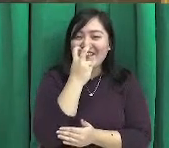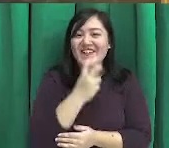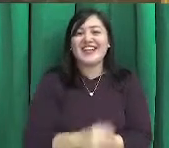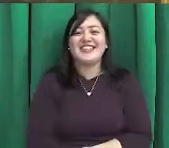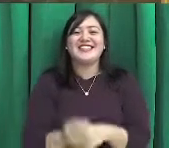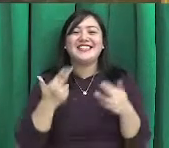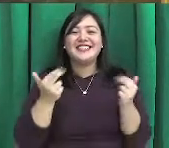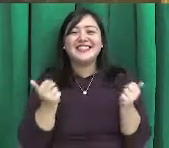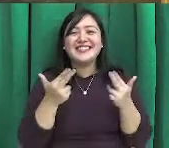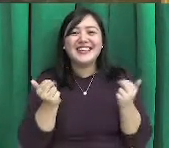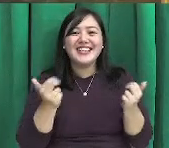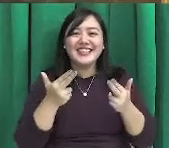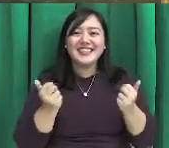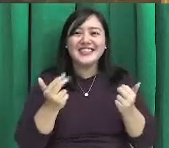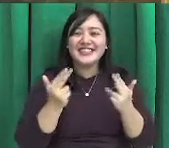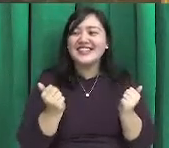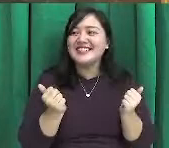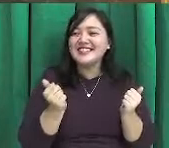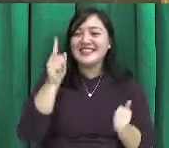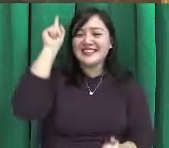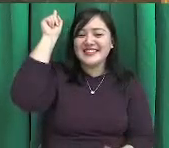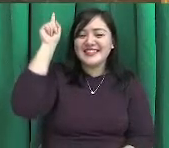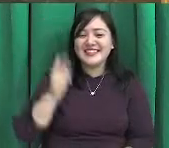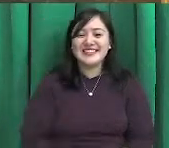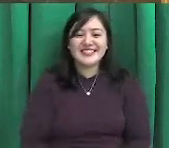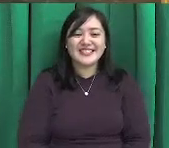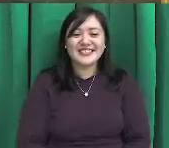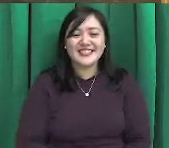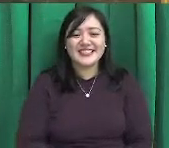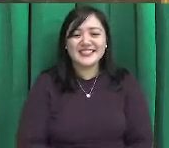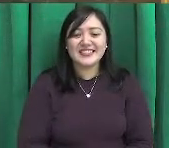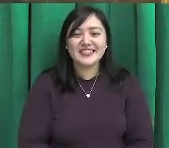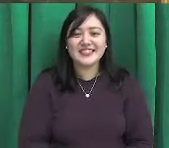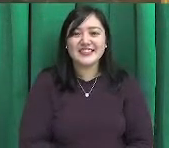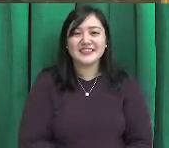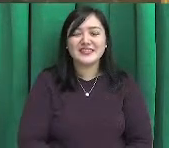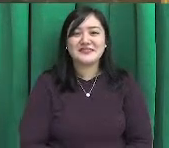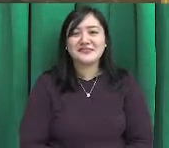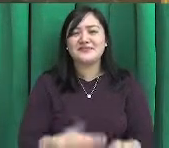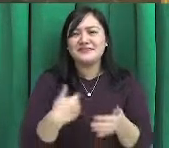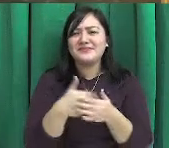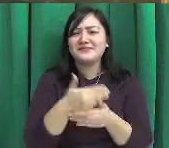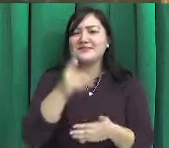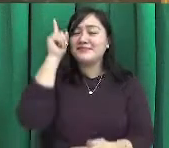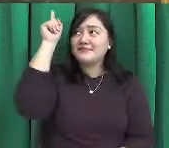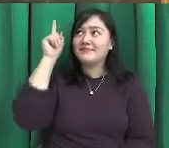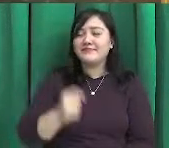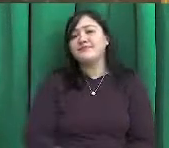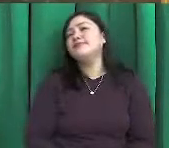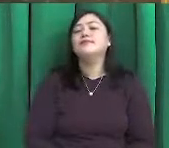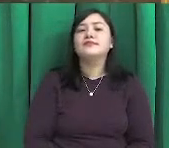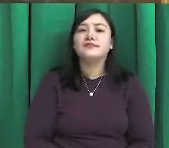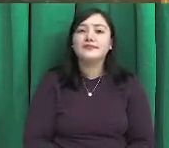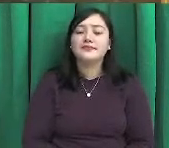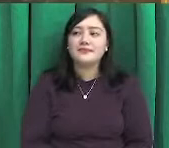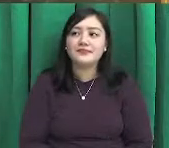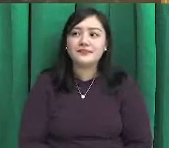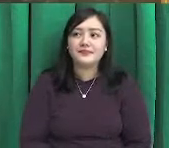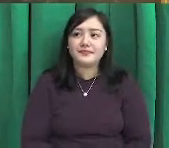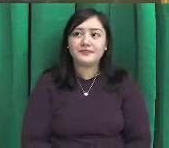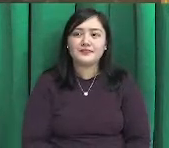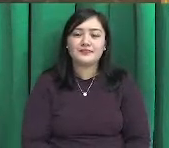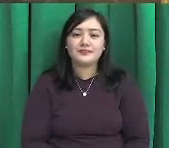ikaw naman, Marinelli, ano naman masasabi mo dyan? Bakit kaya ganun, ano? Siguro po, sa amin din po ni Julian, wala rin po